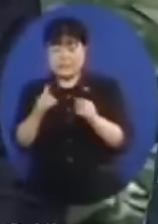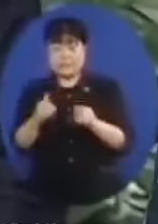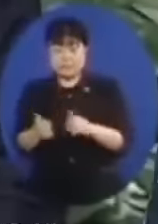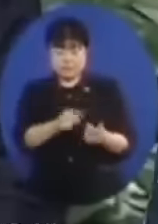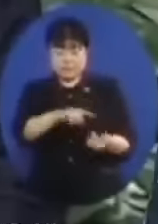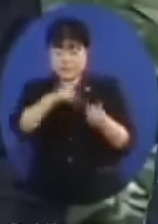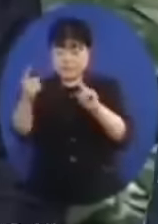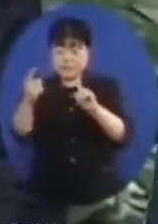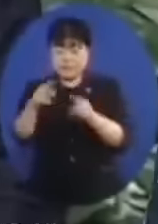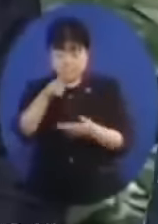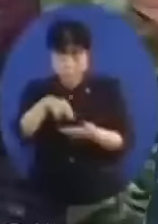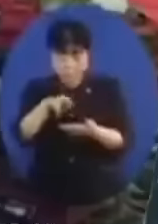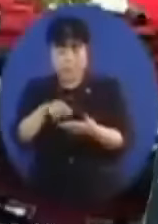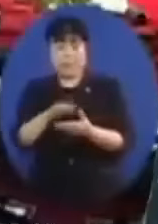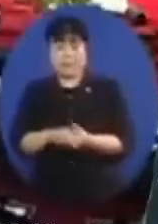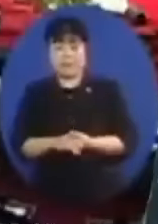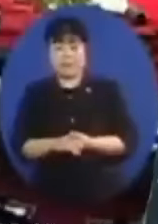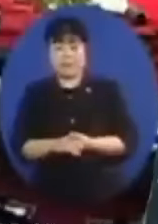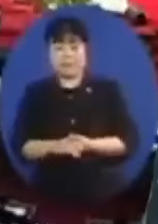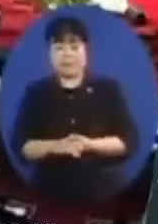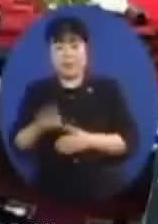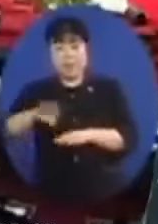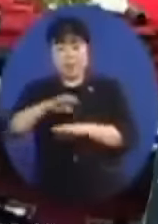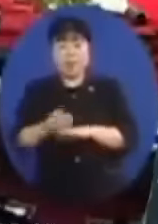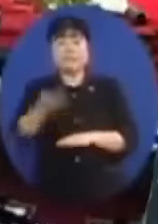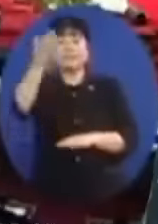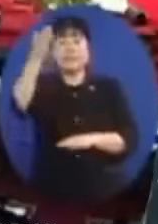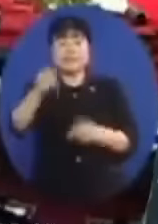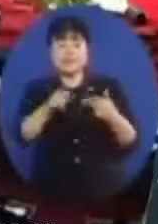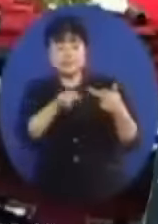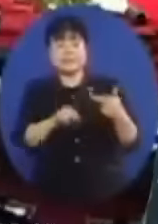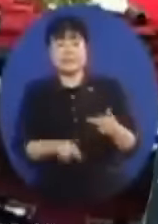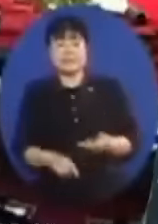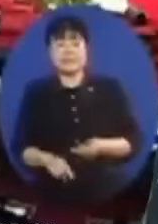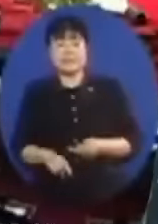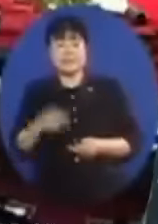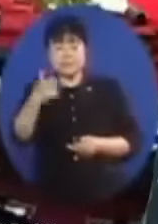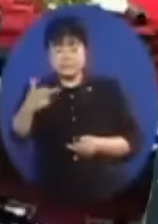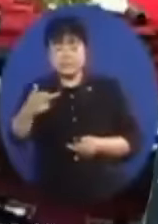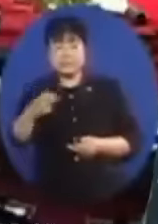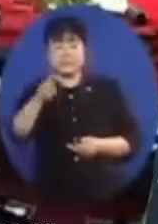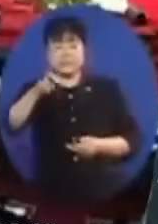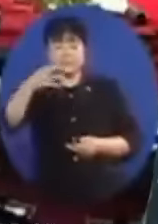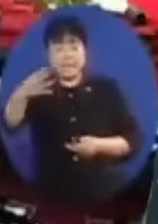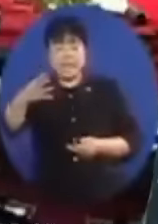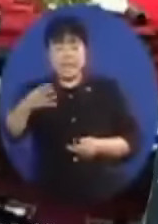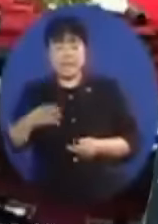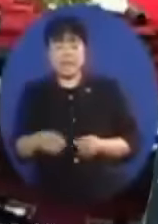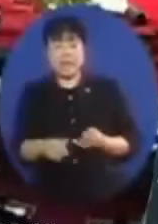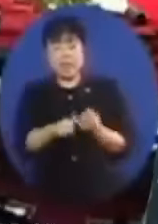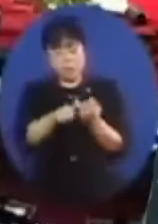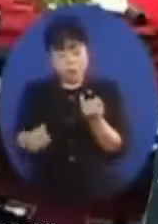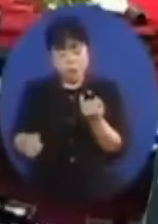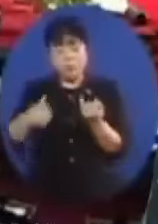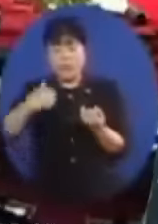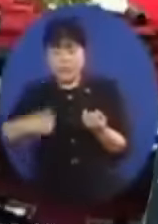이야기를 많이 볼 수 있는데 왕상 17장 17절 24절에 보면 사르밧 과부의 아들이